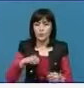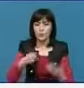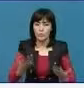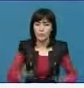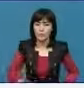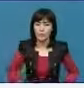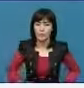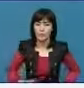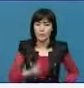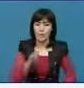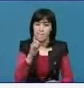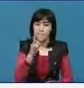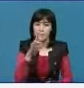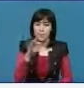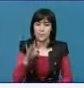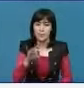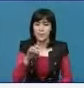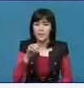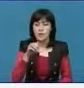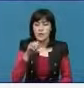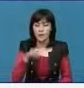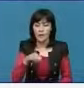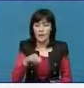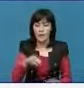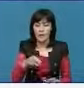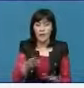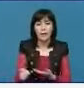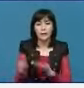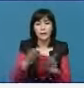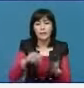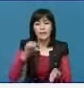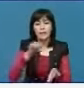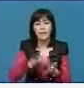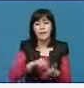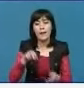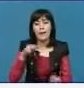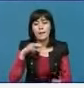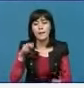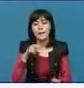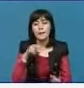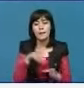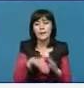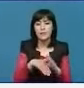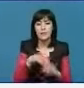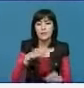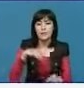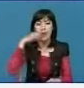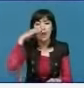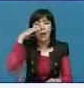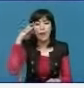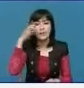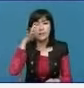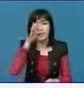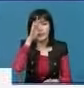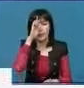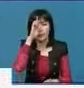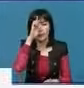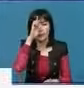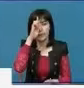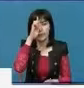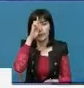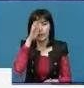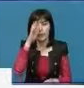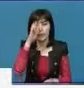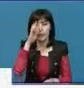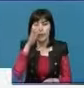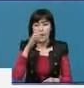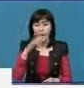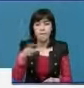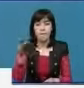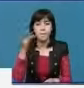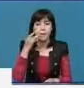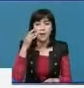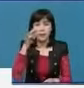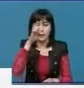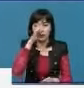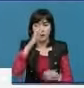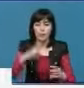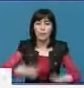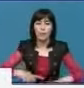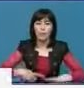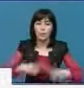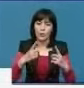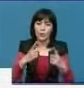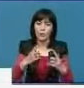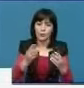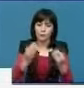бірінші рет қатысып тұрмын. Бұл президент сайлауында, яғни қазақ елі тоғырлы мәңгі ел болу үшін